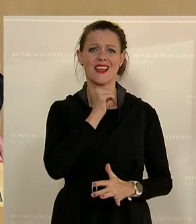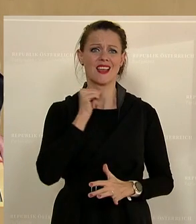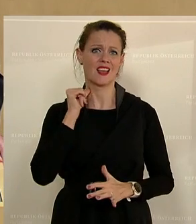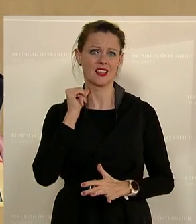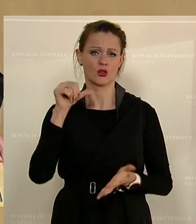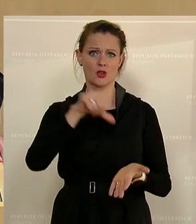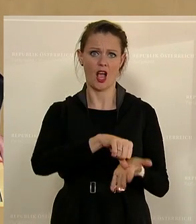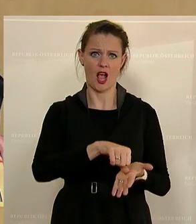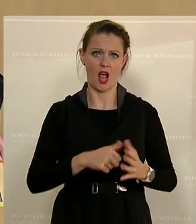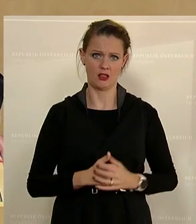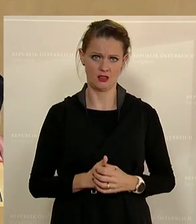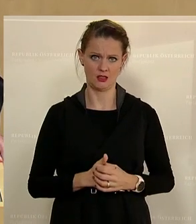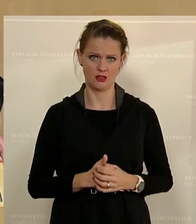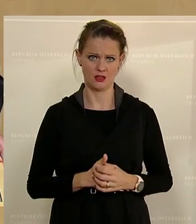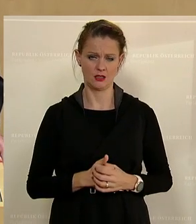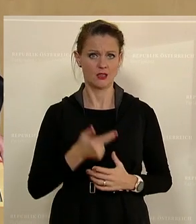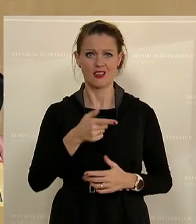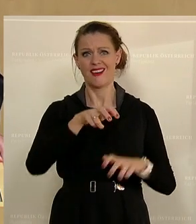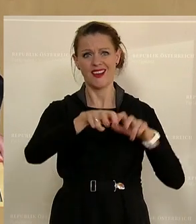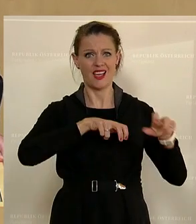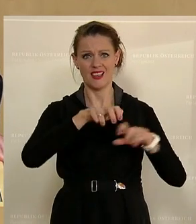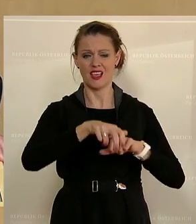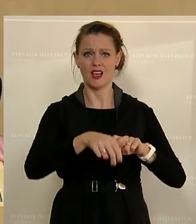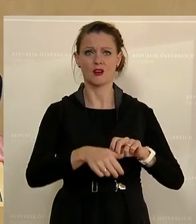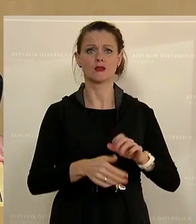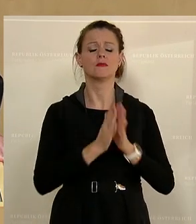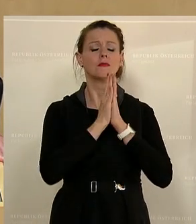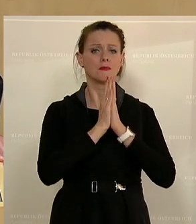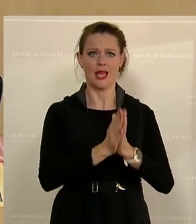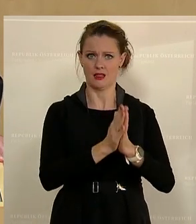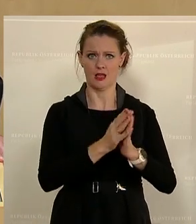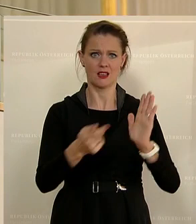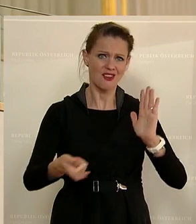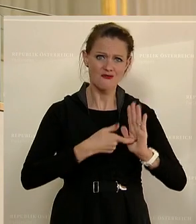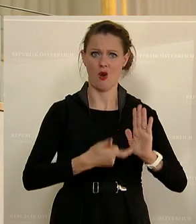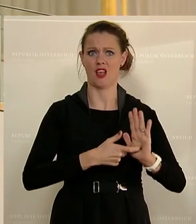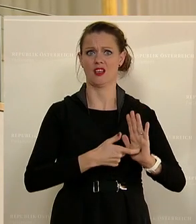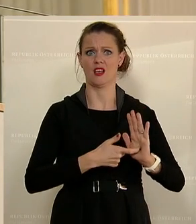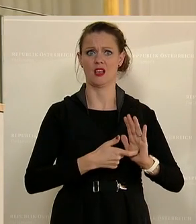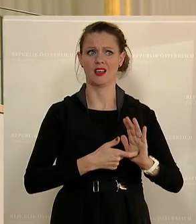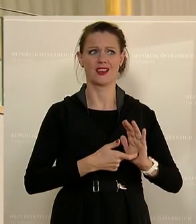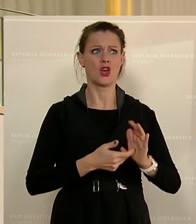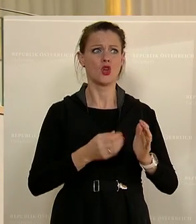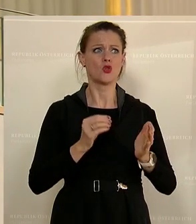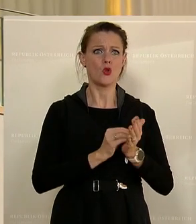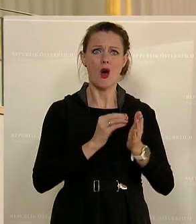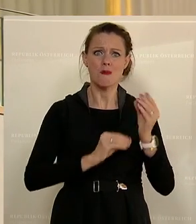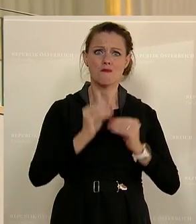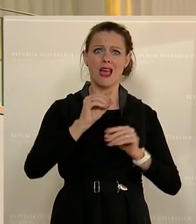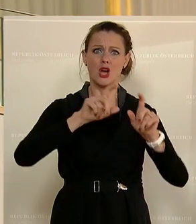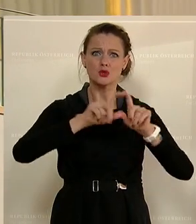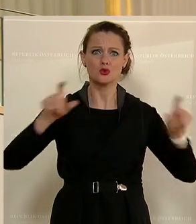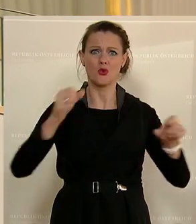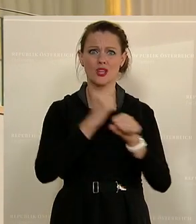im Iran. Das Regime ist gefordert, vor aller Welt sich nicht noch weiter schuldig zu machen an